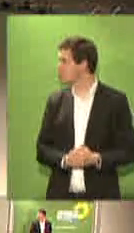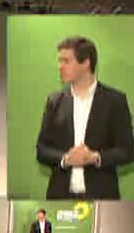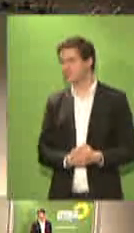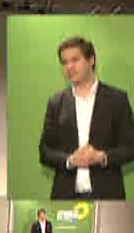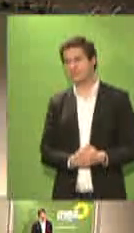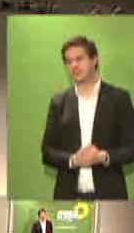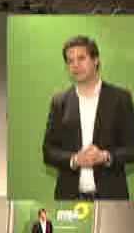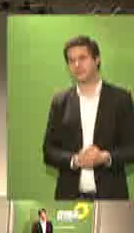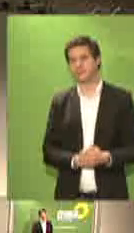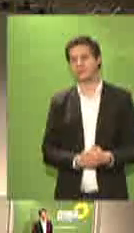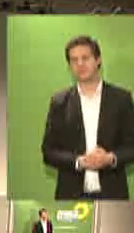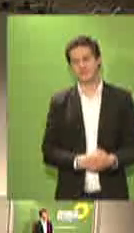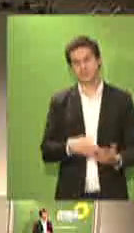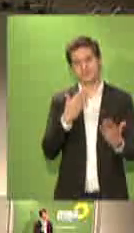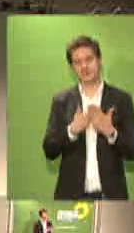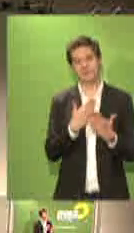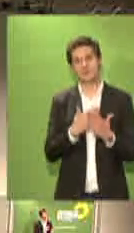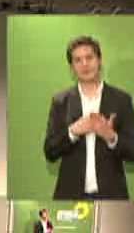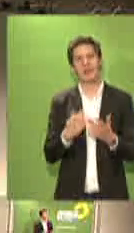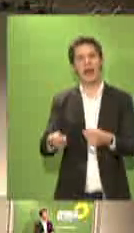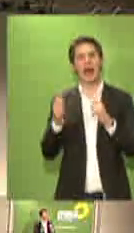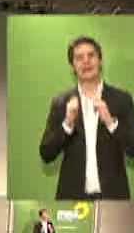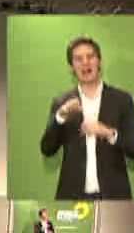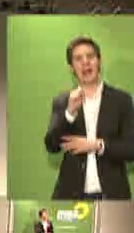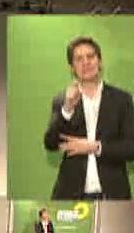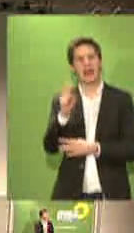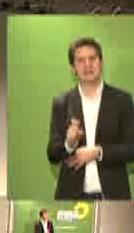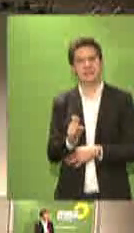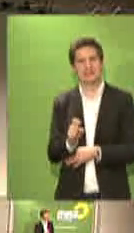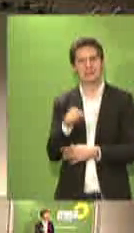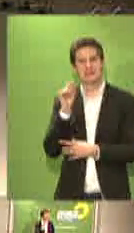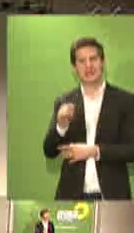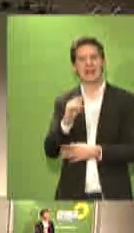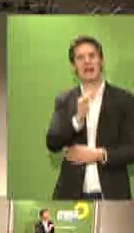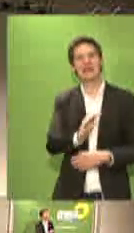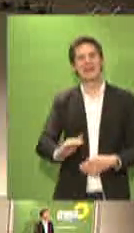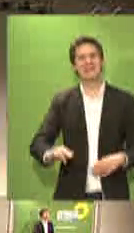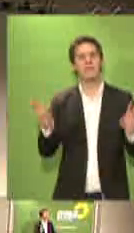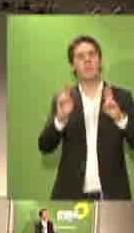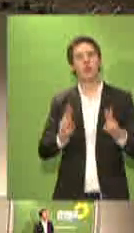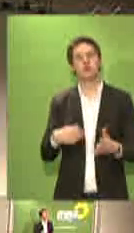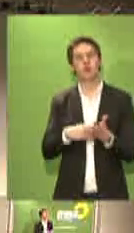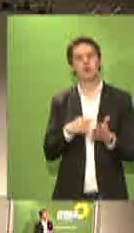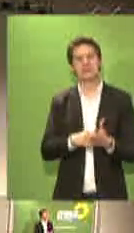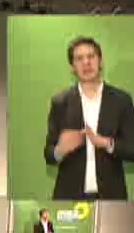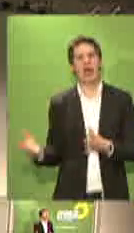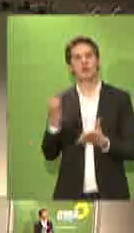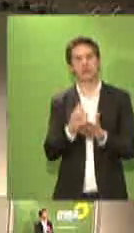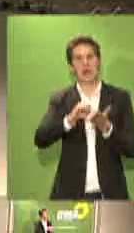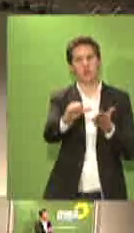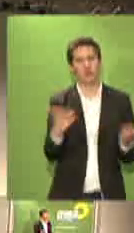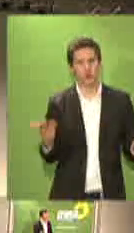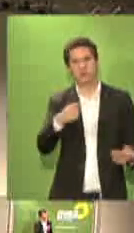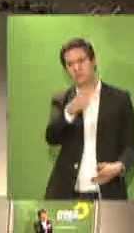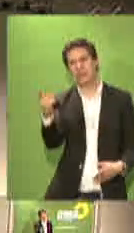Es geht um den Antrag S1, Regelung der Erstattung von Kinderbetreuungskosten. Der ist euch in der Tischvorlage auch